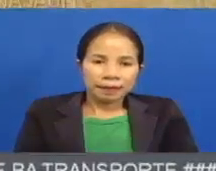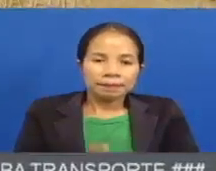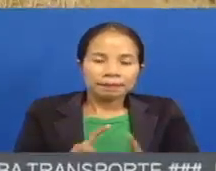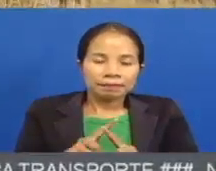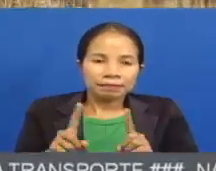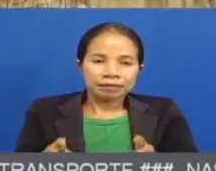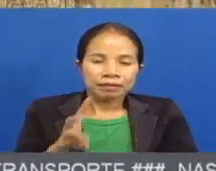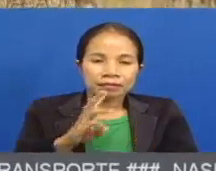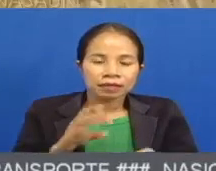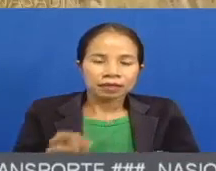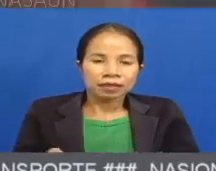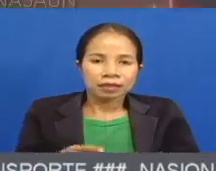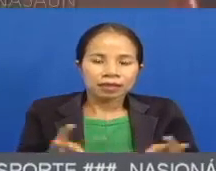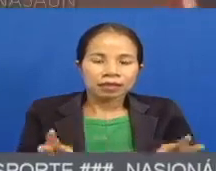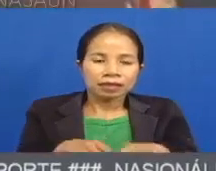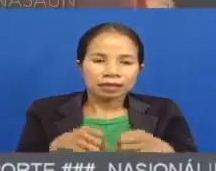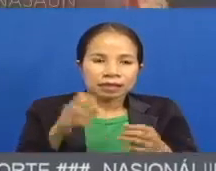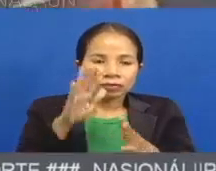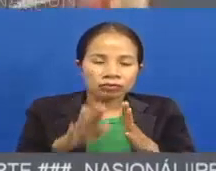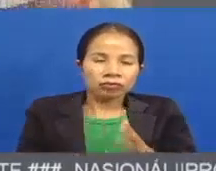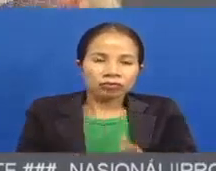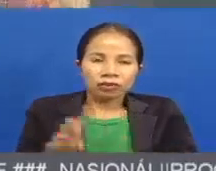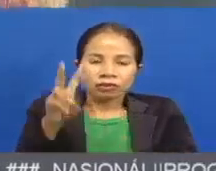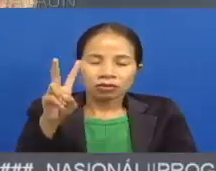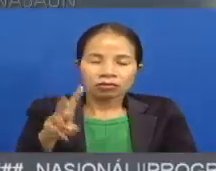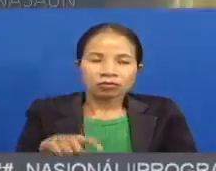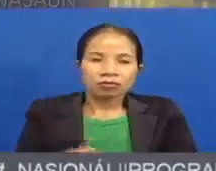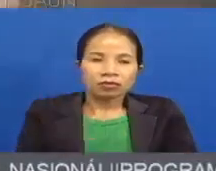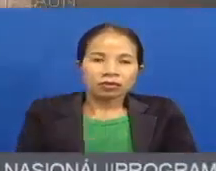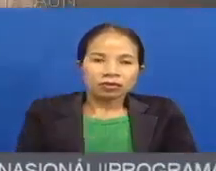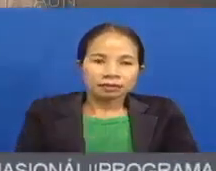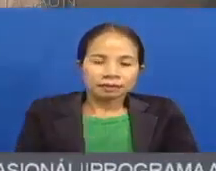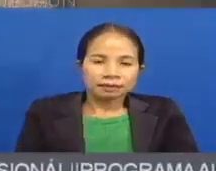hafo irigasaun at produsaun tumba tonelada rua kada hektar.